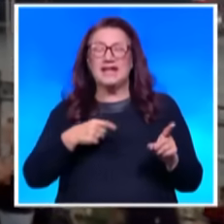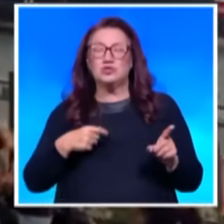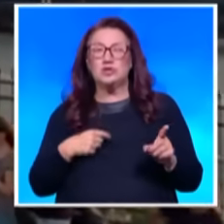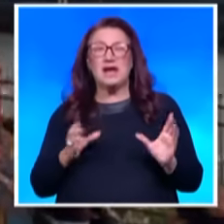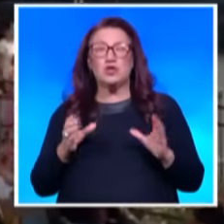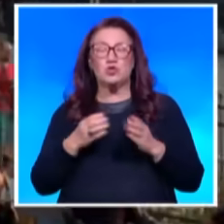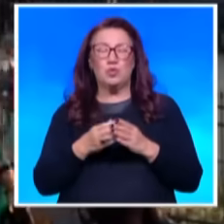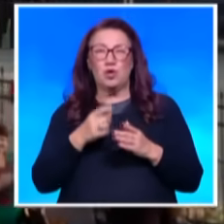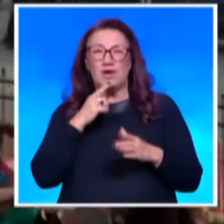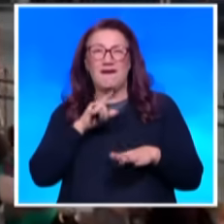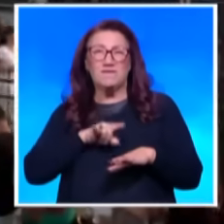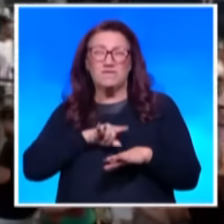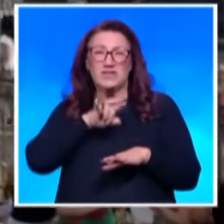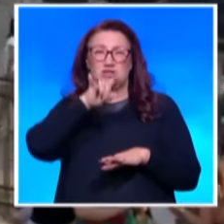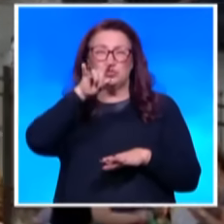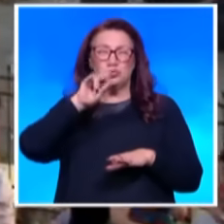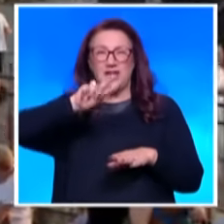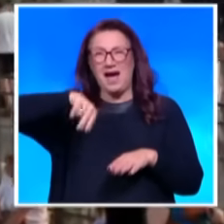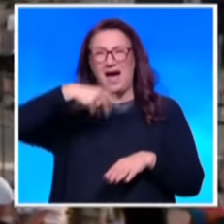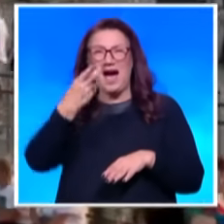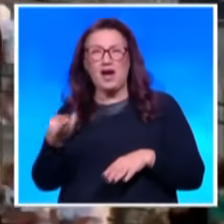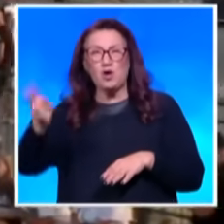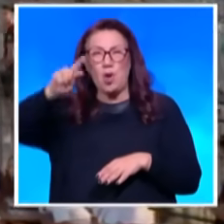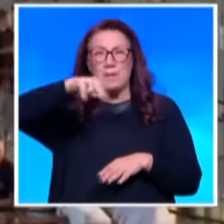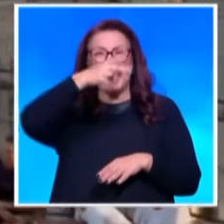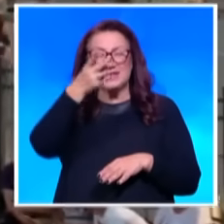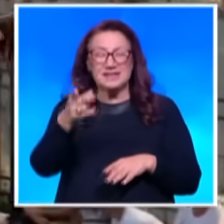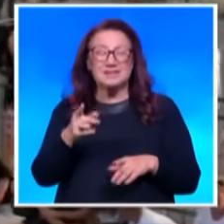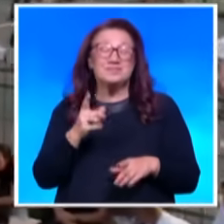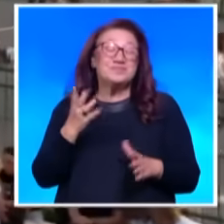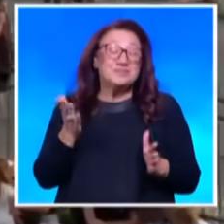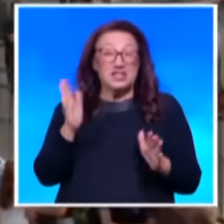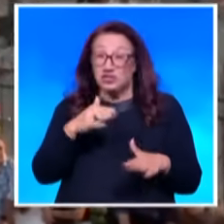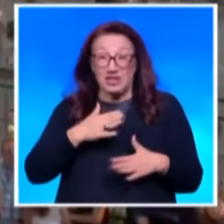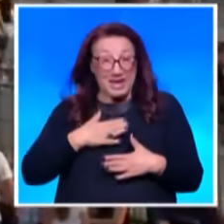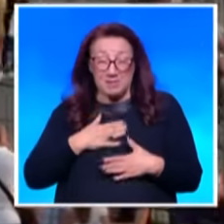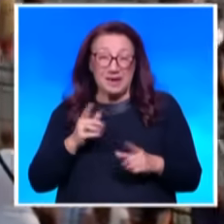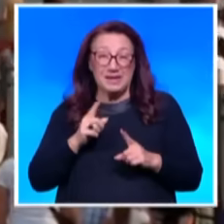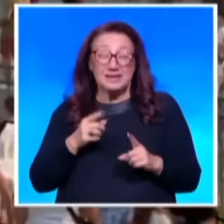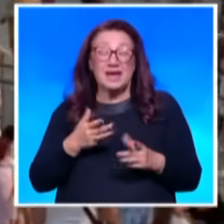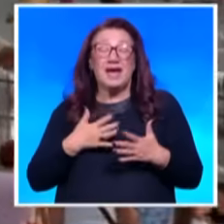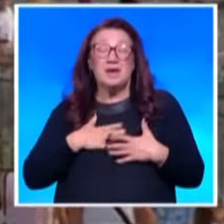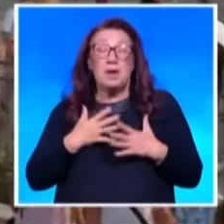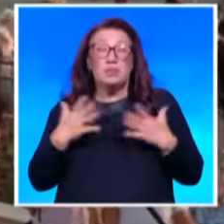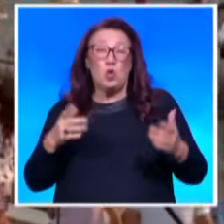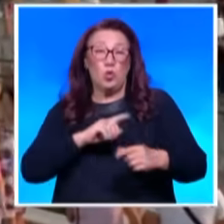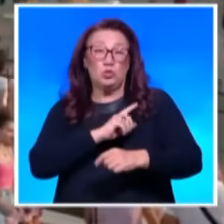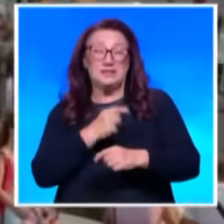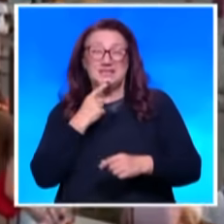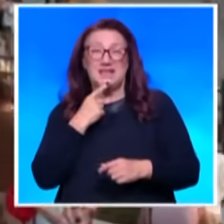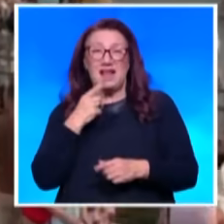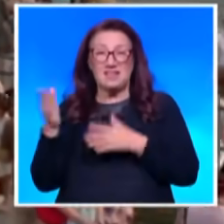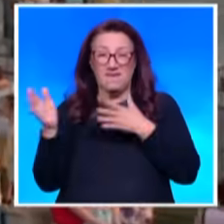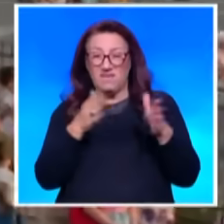Шоуто се бави заради силният вятър и все още не е ясно дали ще се осъществи. Иначе в него трябва да участват общо 5